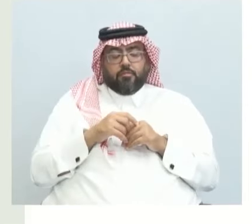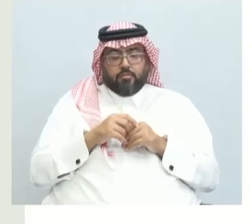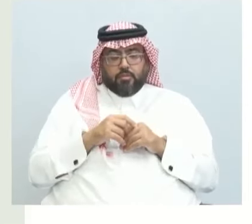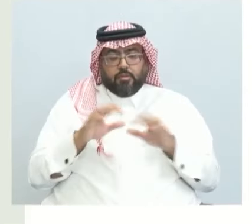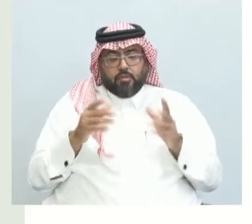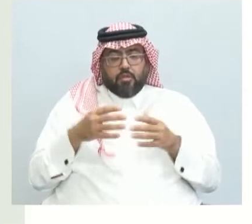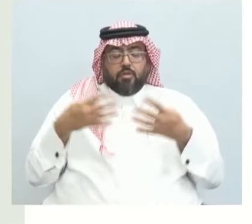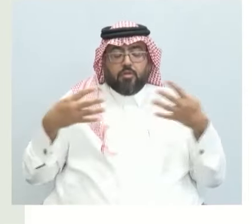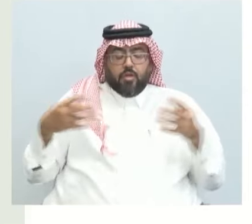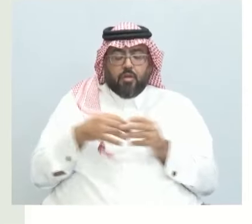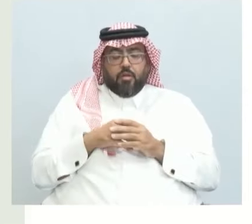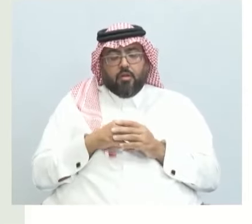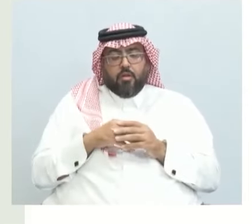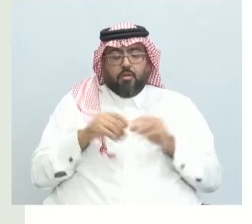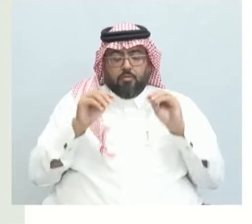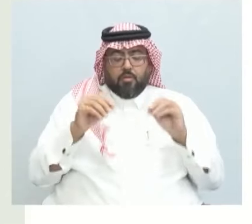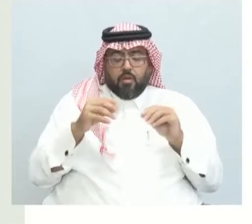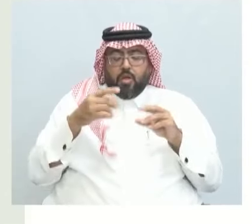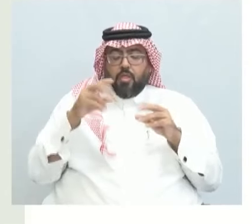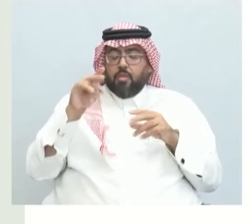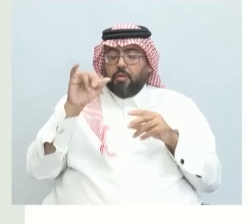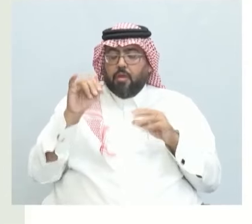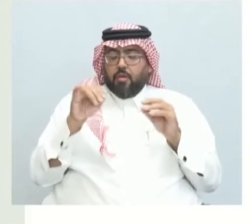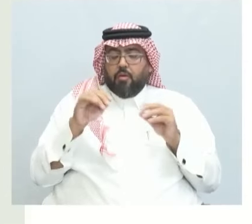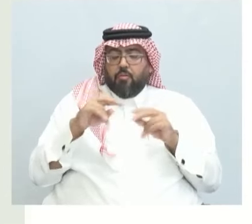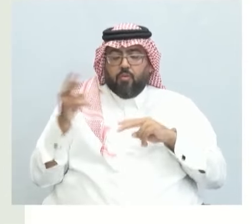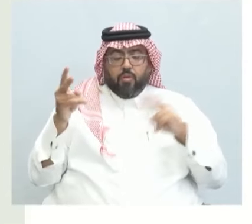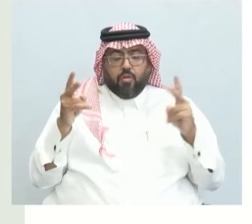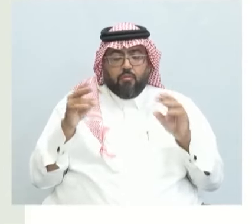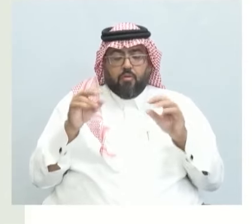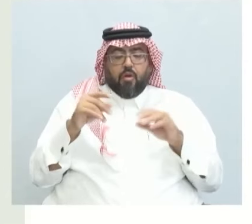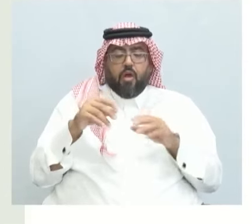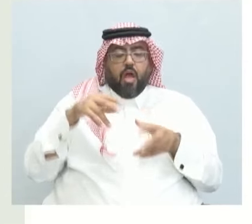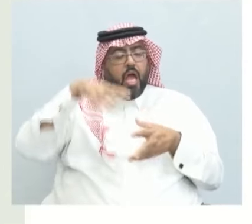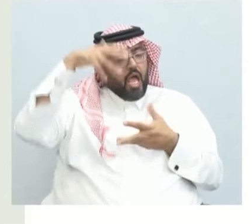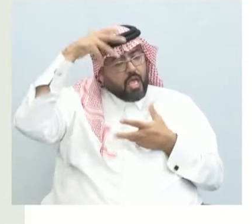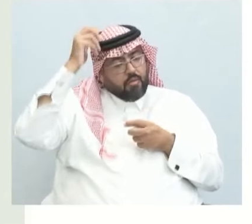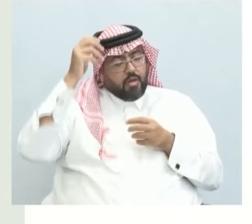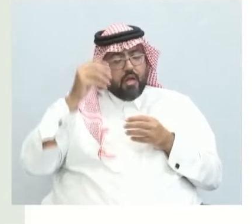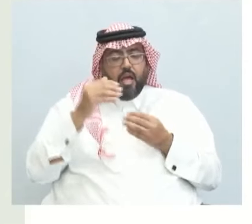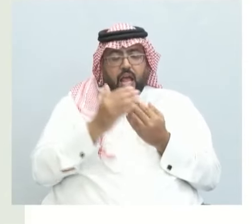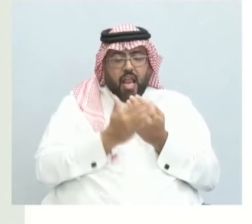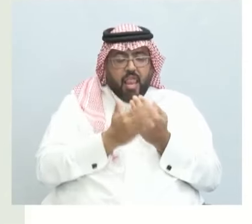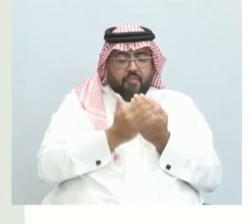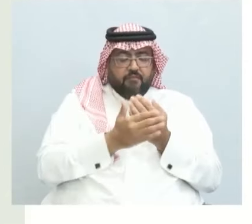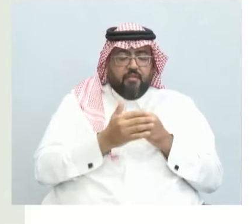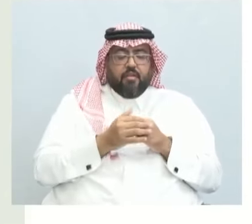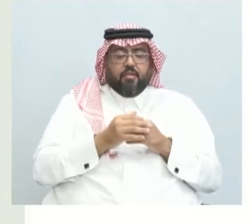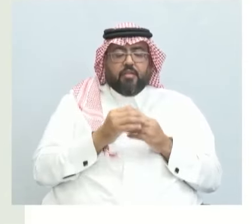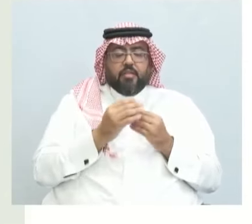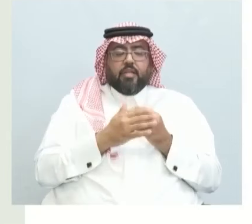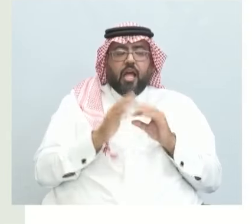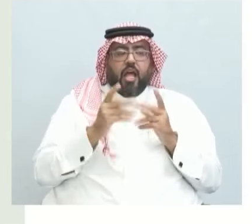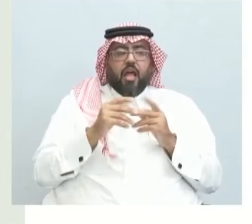وظهرت في شعره بمظاهرها الطبيعيه المختلفه كما ظهرت بحيوان الاليف وحيوانها الشارد وكثيرا ما